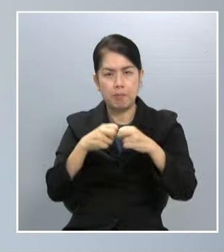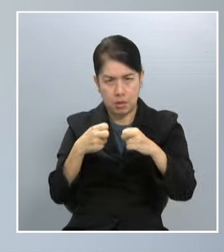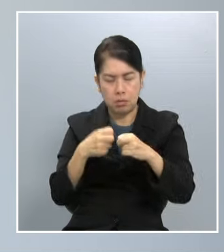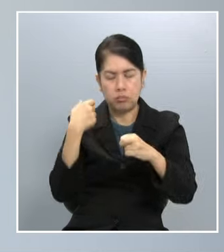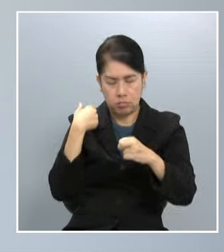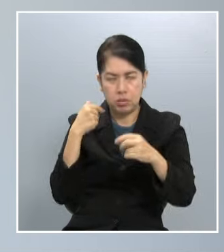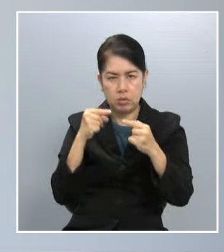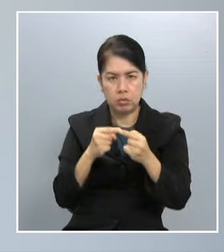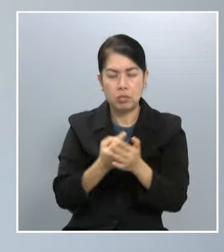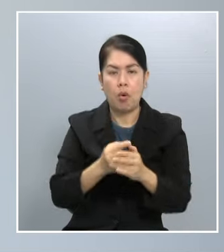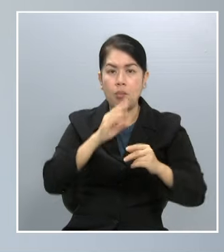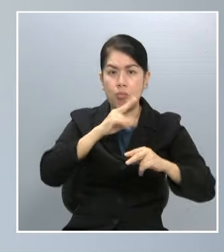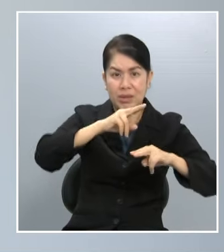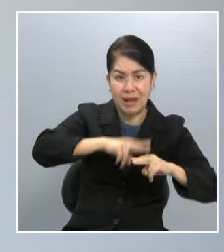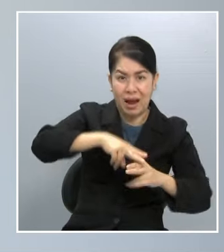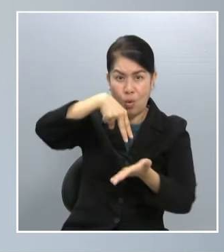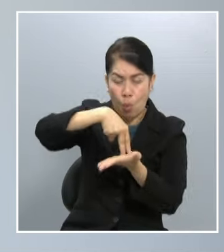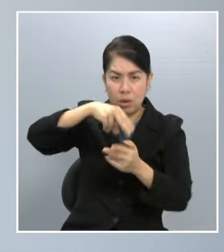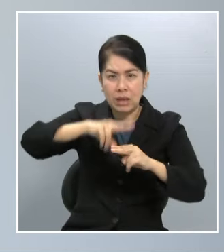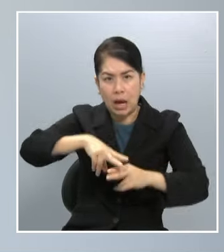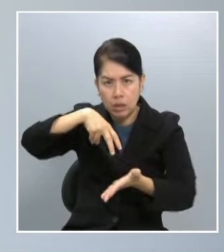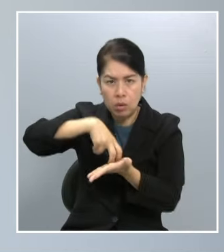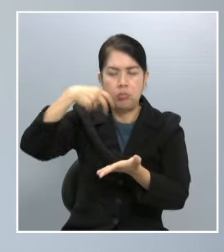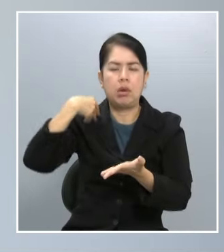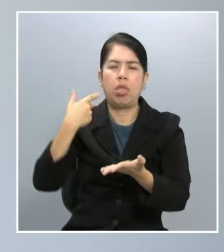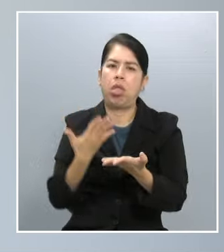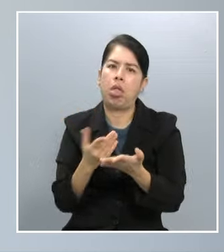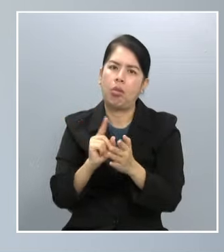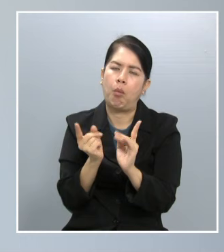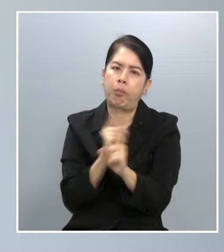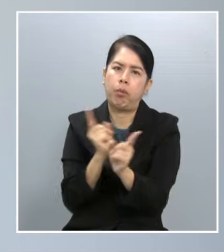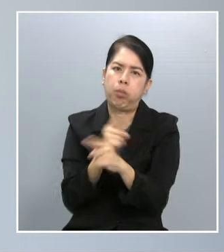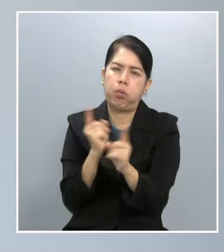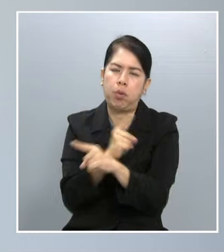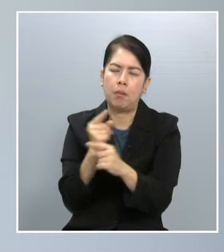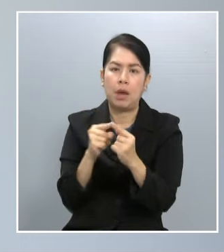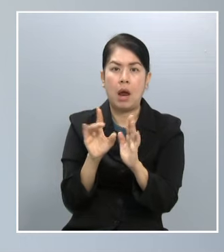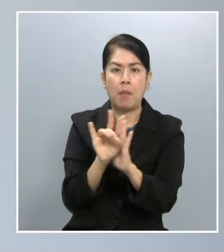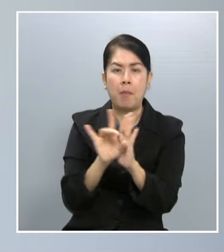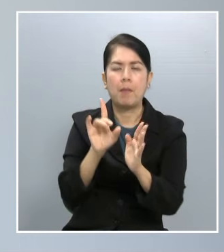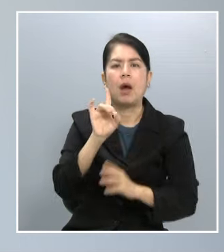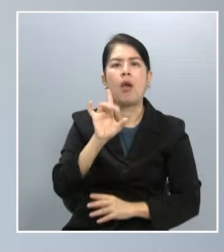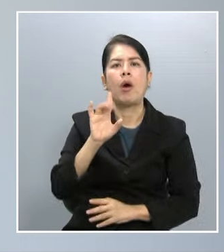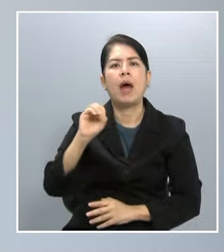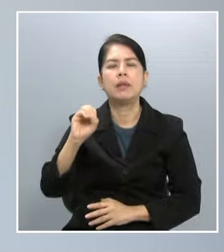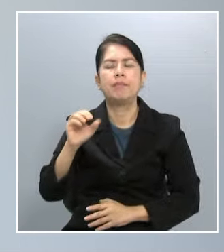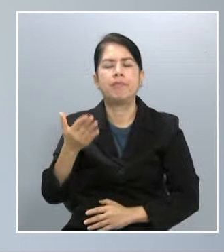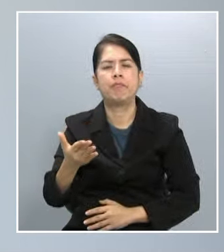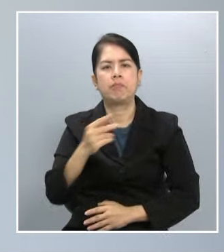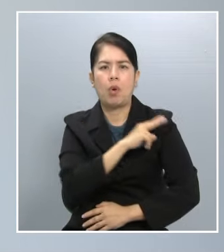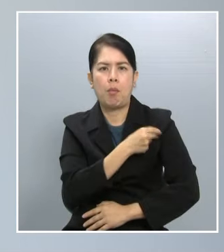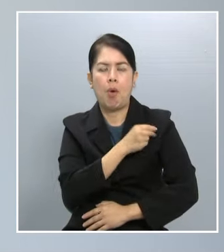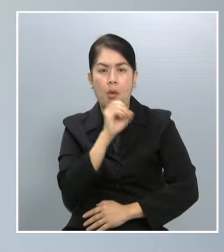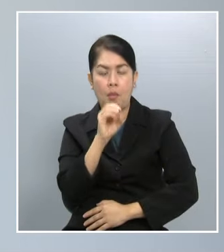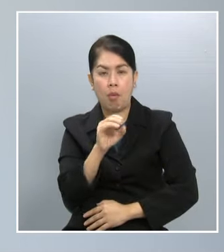แรงแล้วค่าผลเลือดผิดปกติสูงมากคุณหมอบอกต้องรักษาเร่งด่วน หมอบอกคุณแม่ว่า ความรุนแรงอาจจะทำให้หั